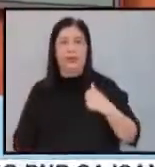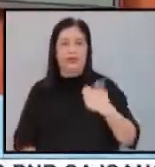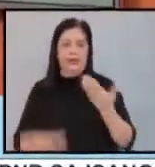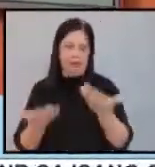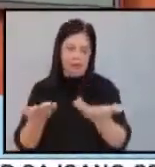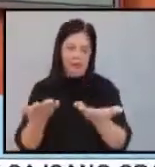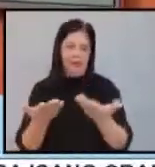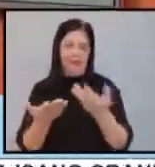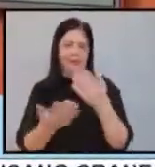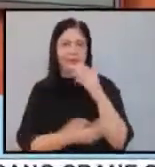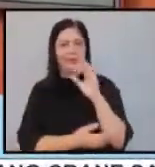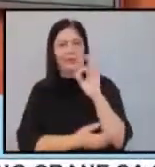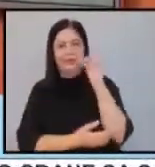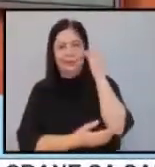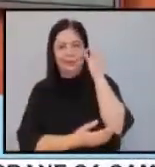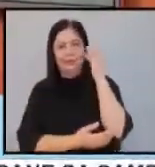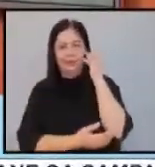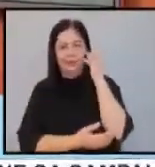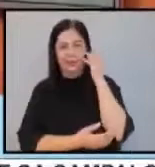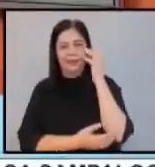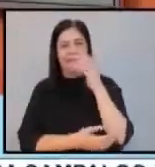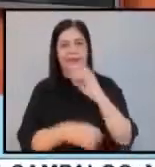Mr. Frederick Montilla. Rise and shine, sir!